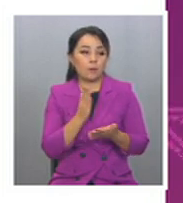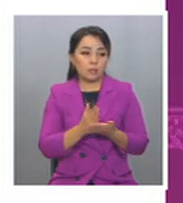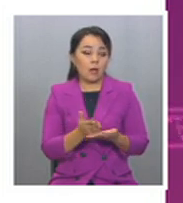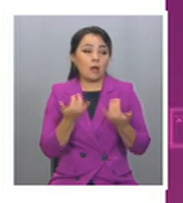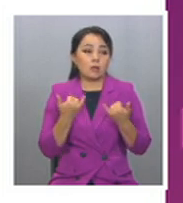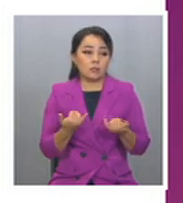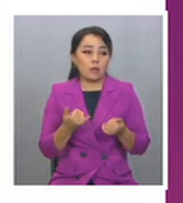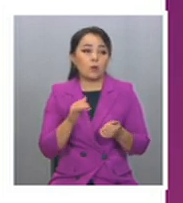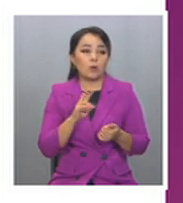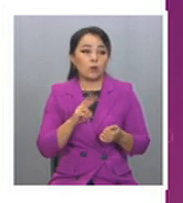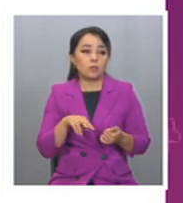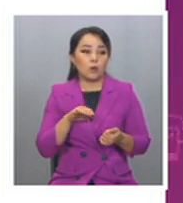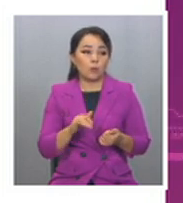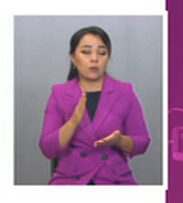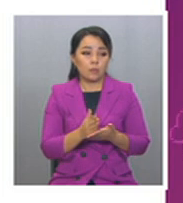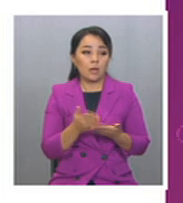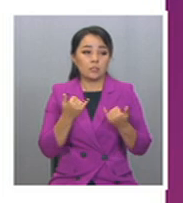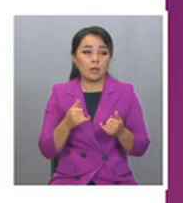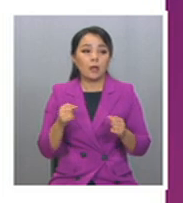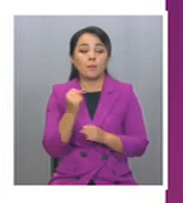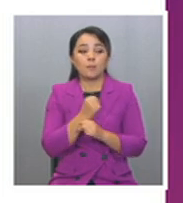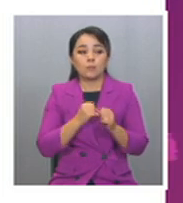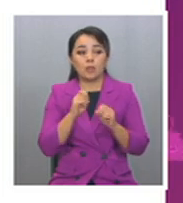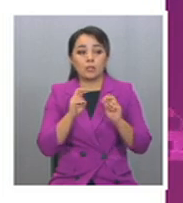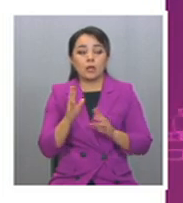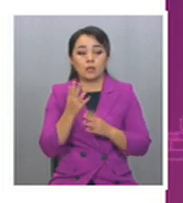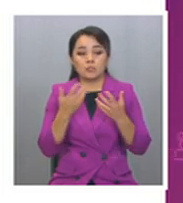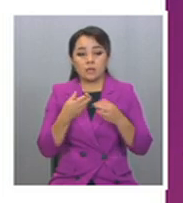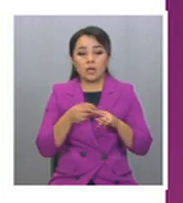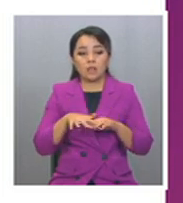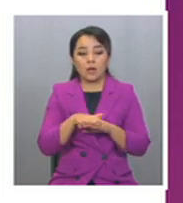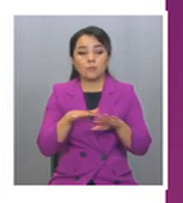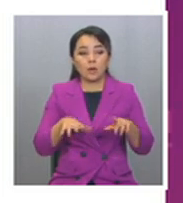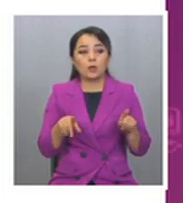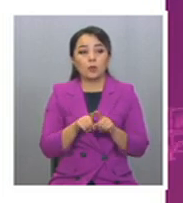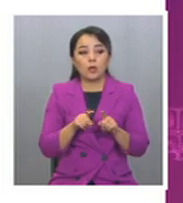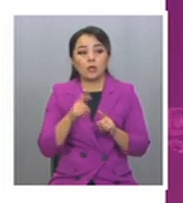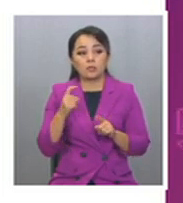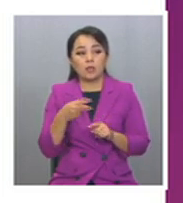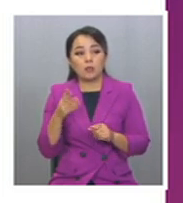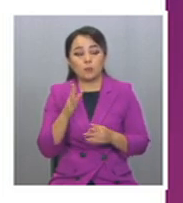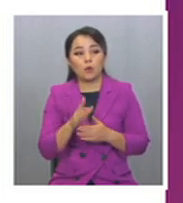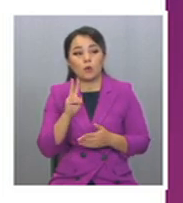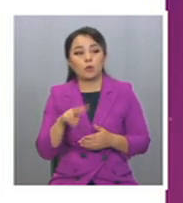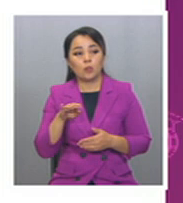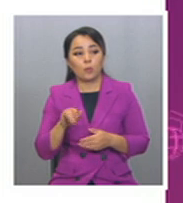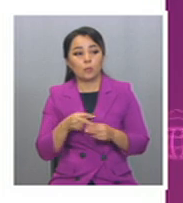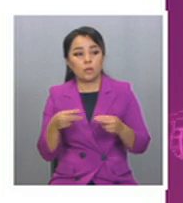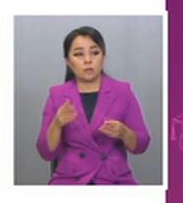өтейік. Механикалық тербелістерде X-тан 2 рет туындалатын болсақ, ол деуге тең болатынын білеміз.